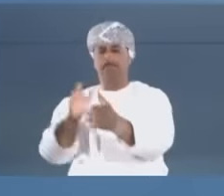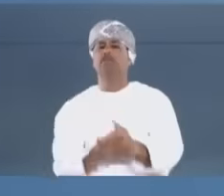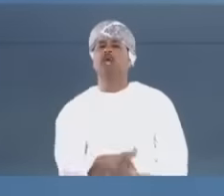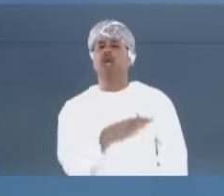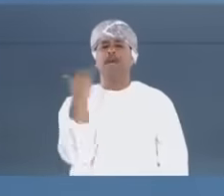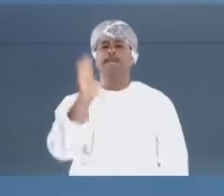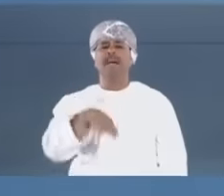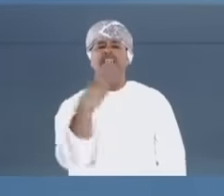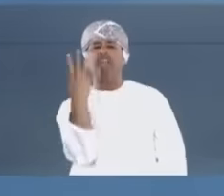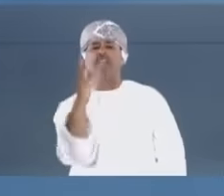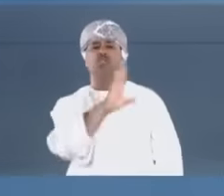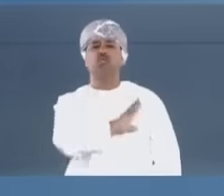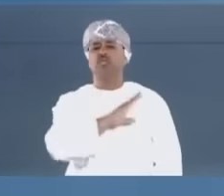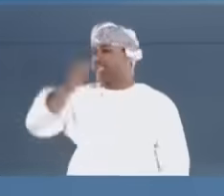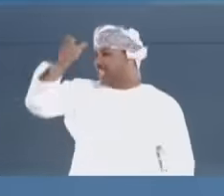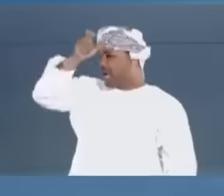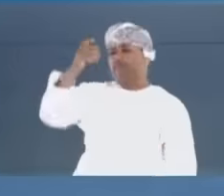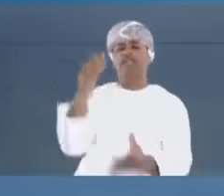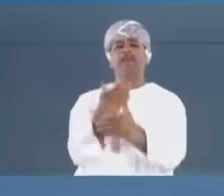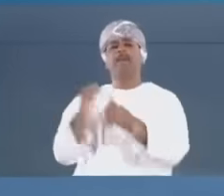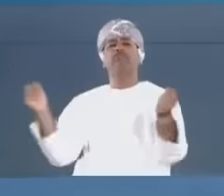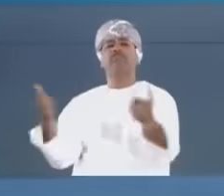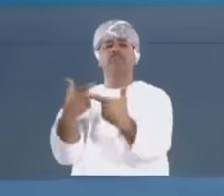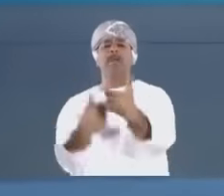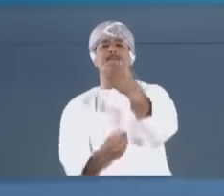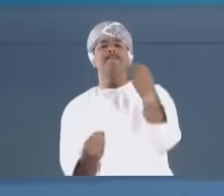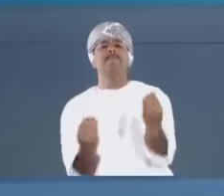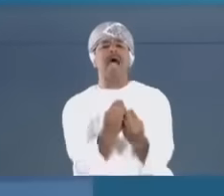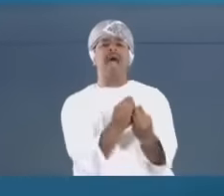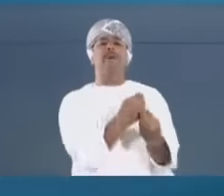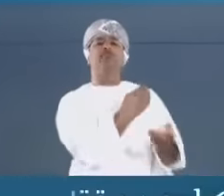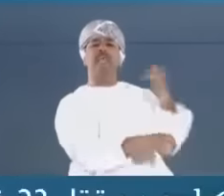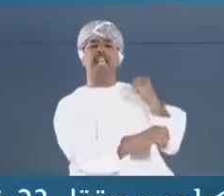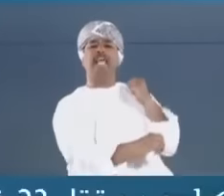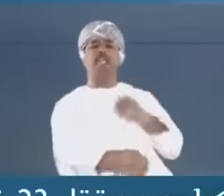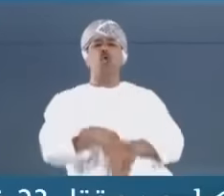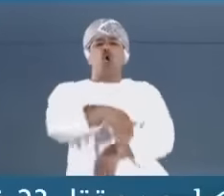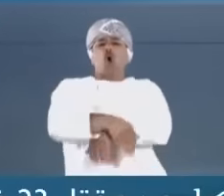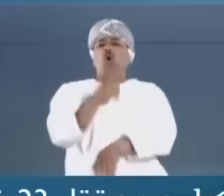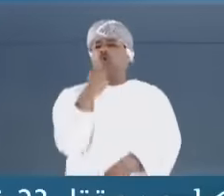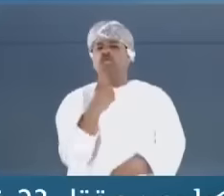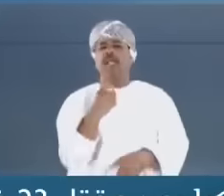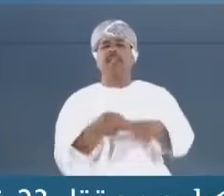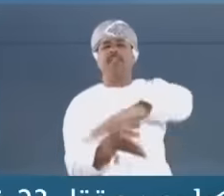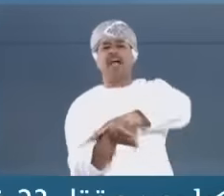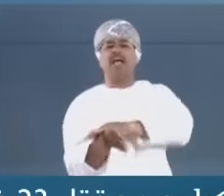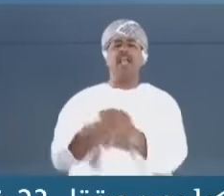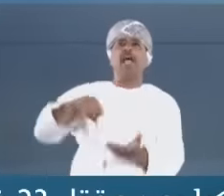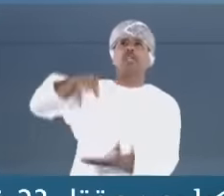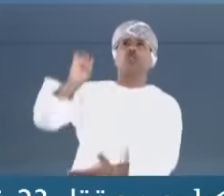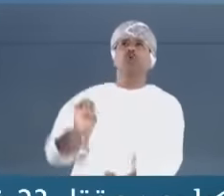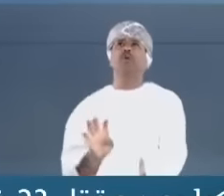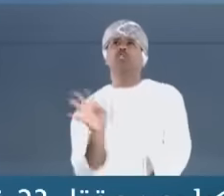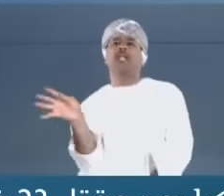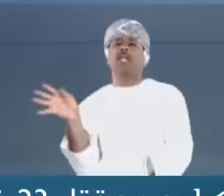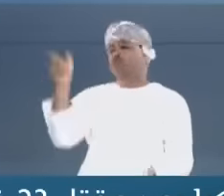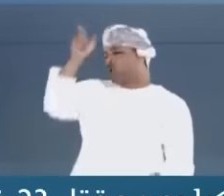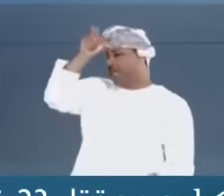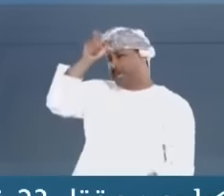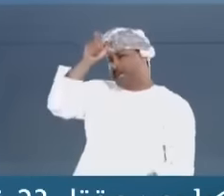قتل 3 جنود أتراك في اشتباكات مع مسلحي حزب العمال الكردستاني في ديار بكر جنوب شرق